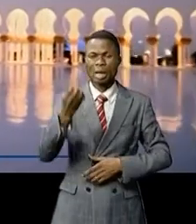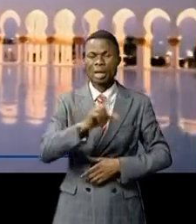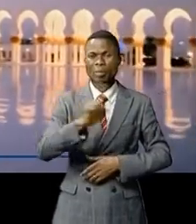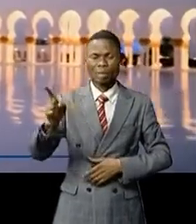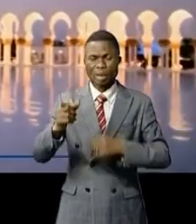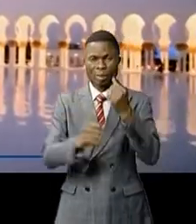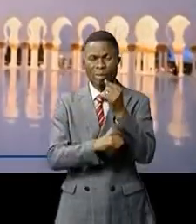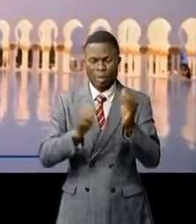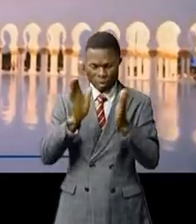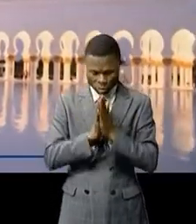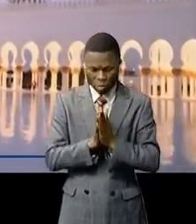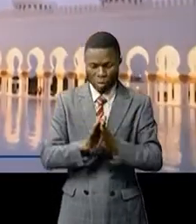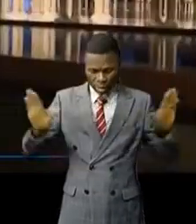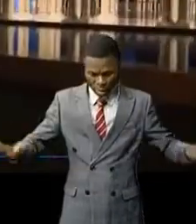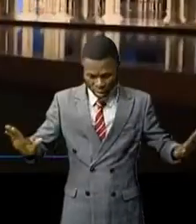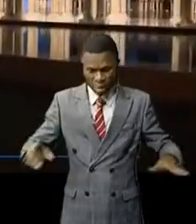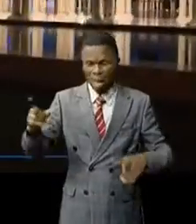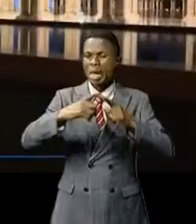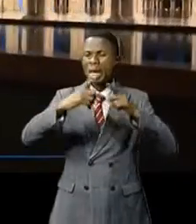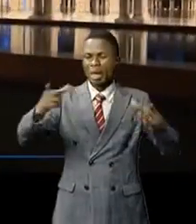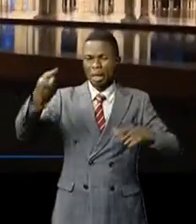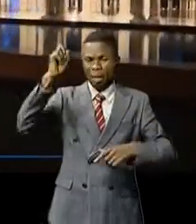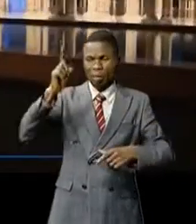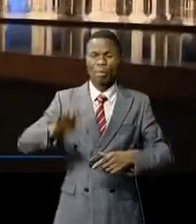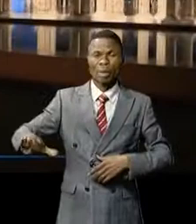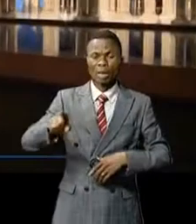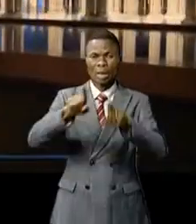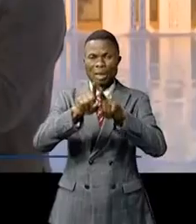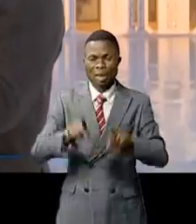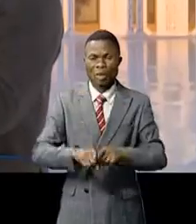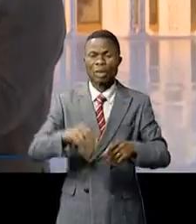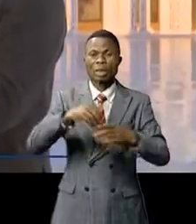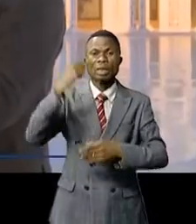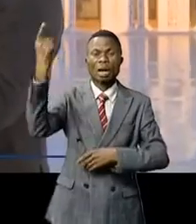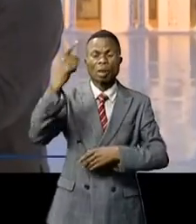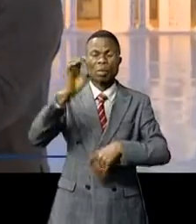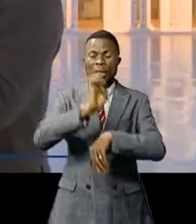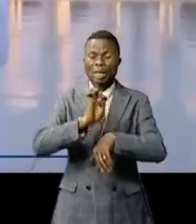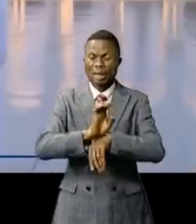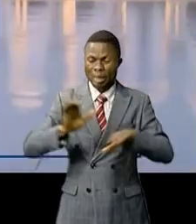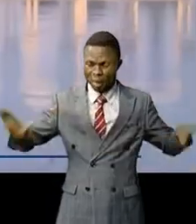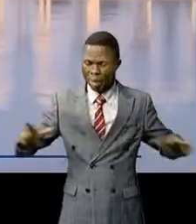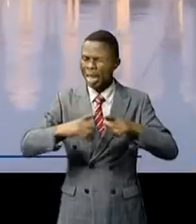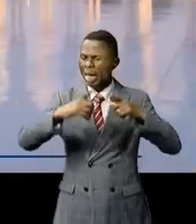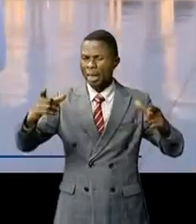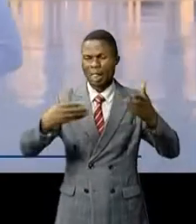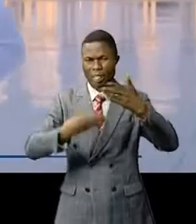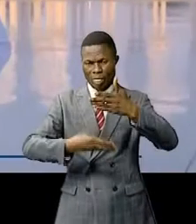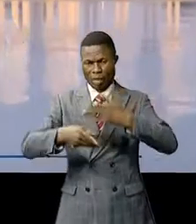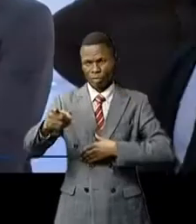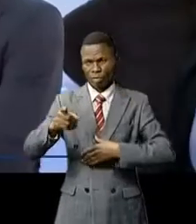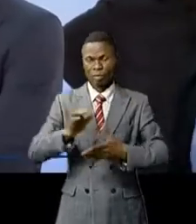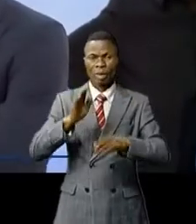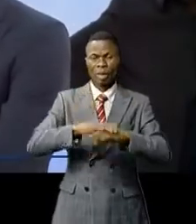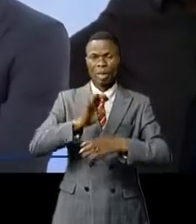personnes, la mosquée Zayed est la plus grande mosquée des Émirats Arabes Unis et 9e au rang mondial. Elle est située à l'est du